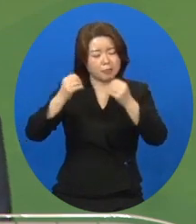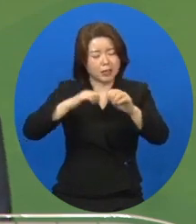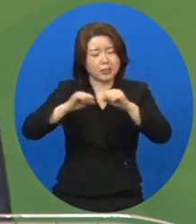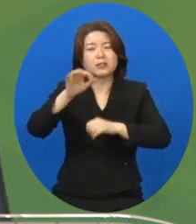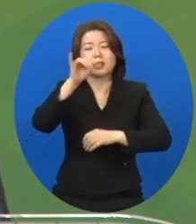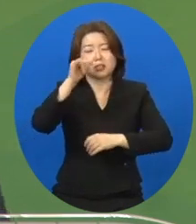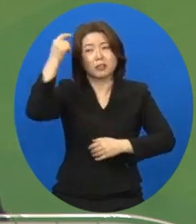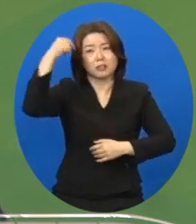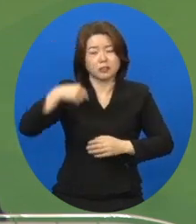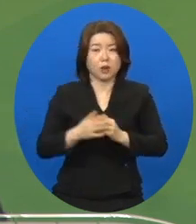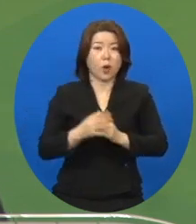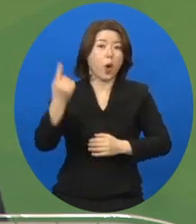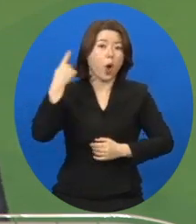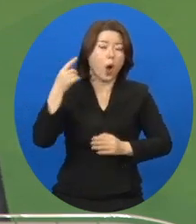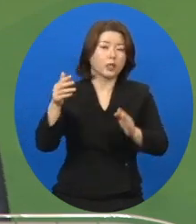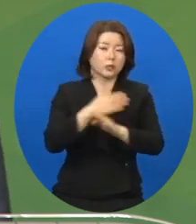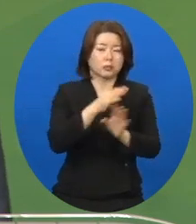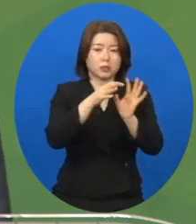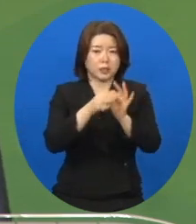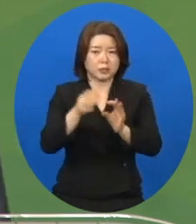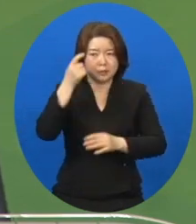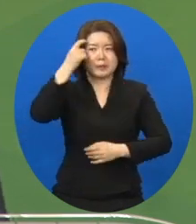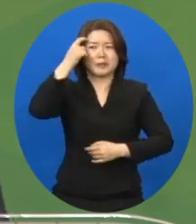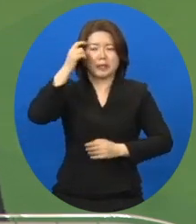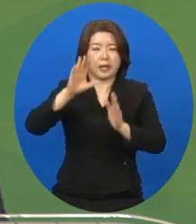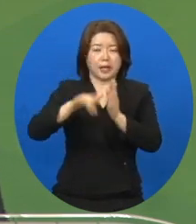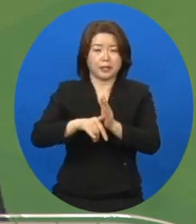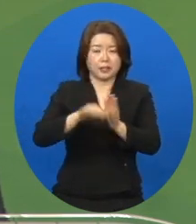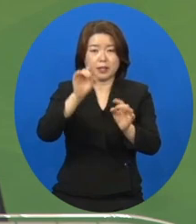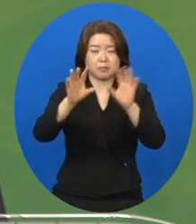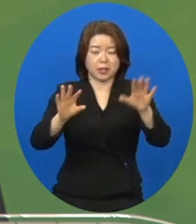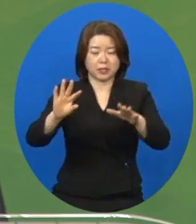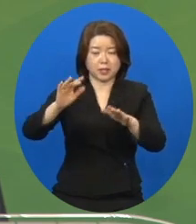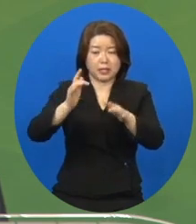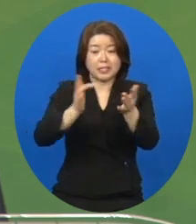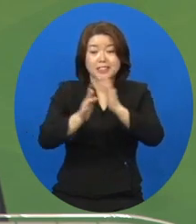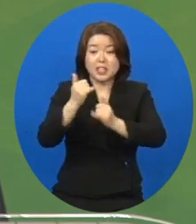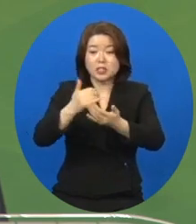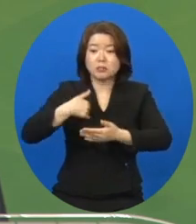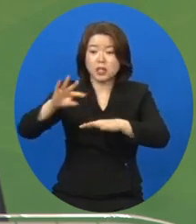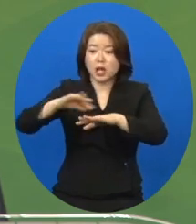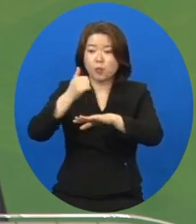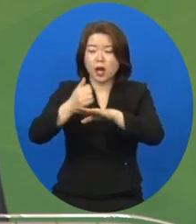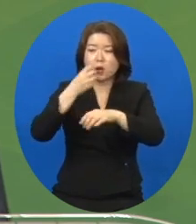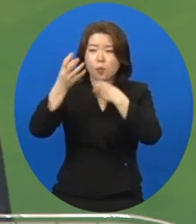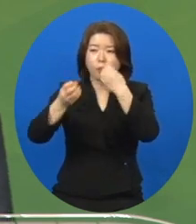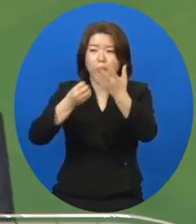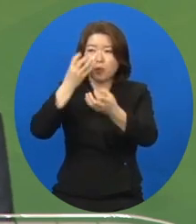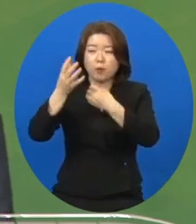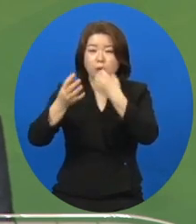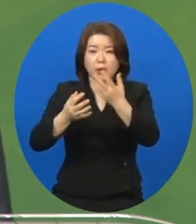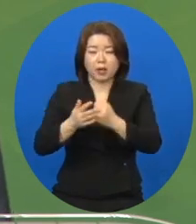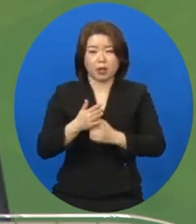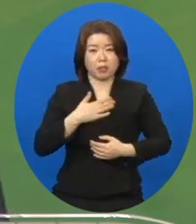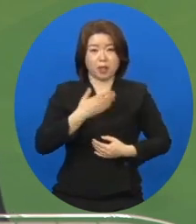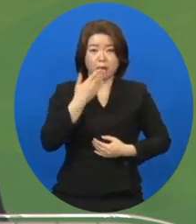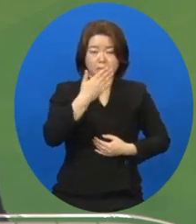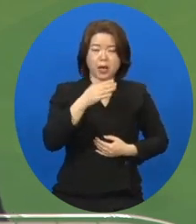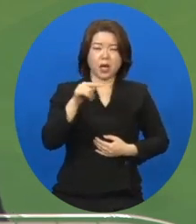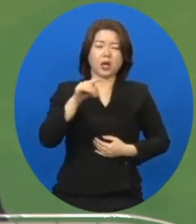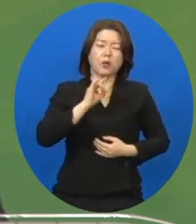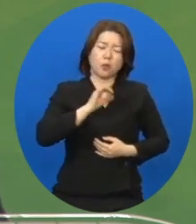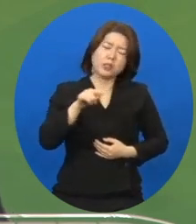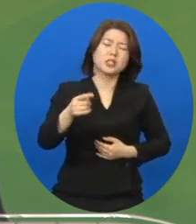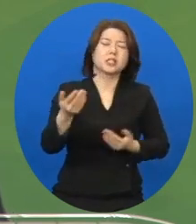어제부터 계속하여 생각날 때마다 예수님이 나의 왕이심을 고백하였다. 내가 할 수 있는 것은 오직